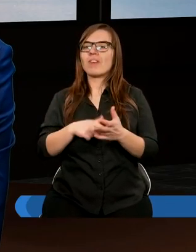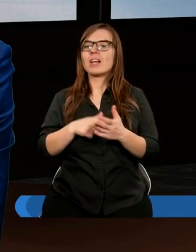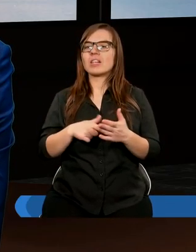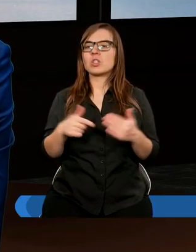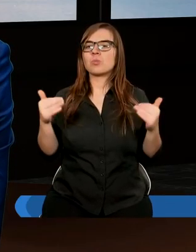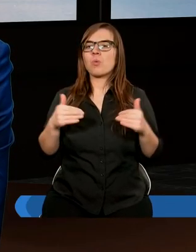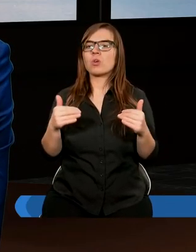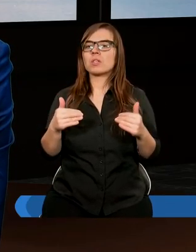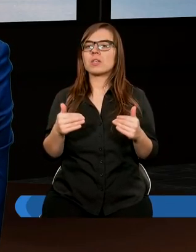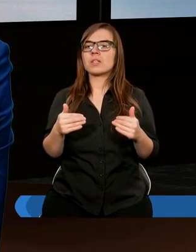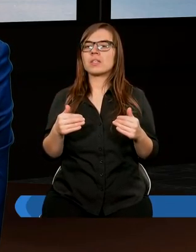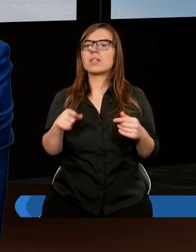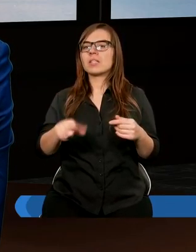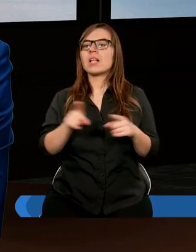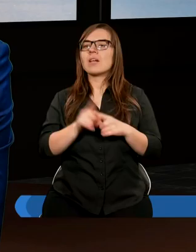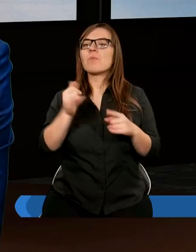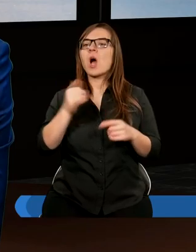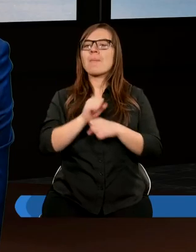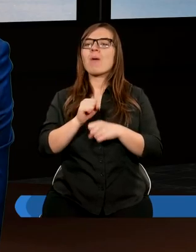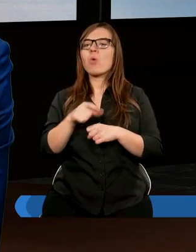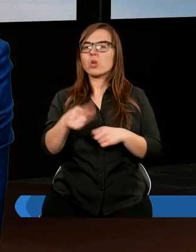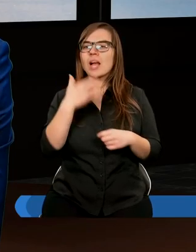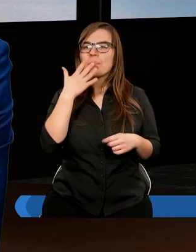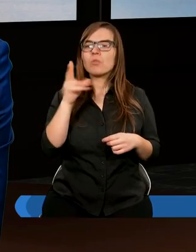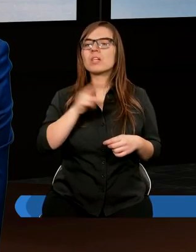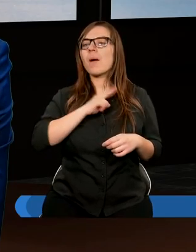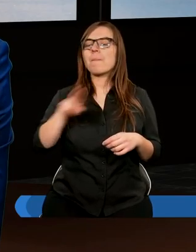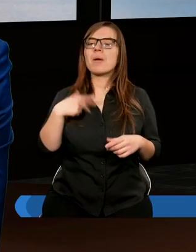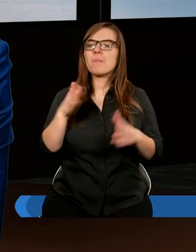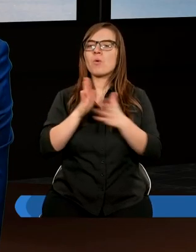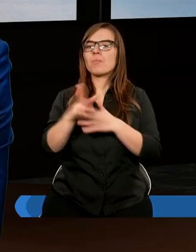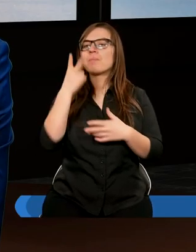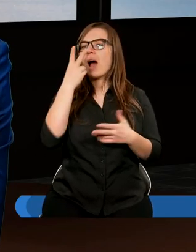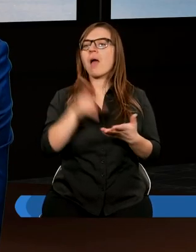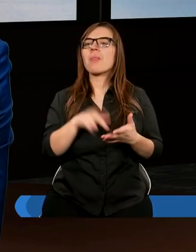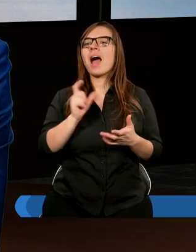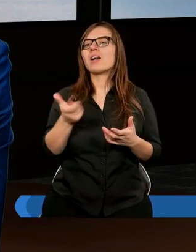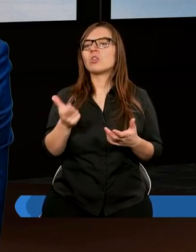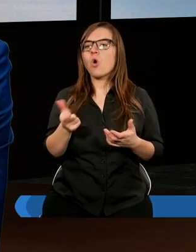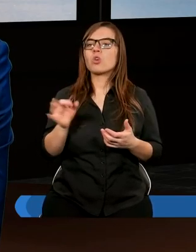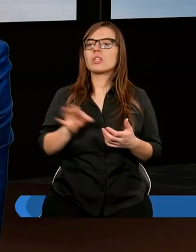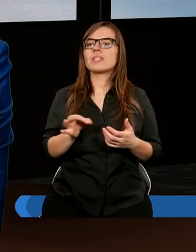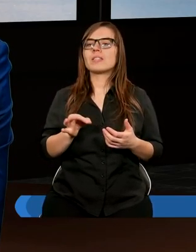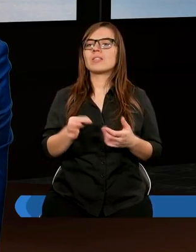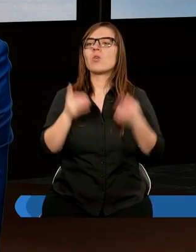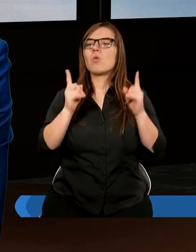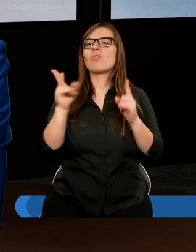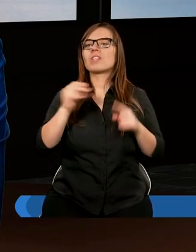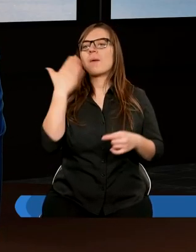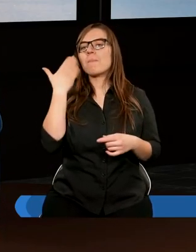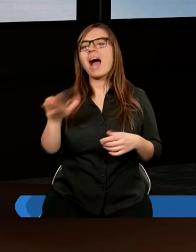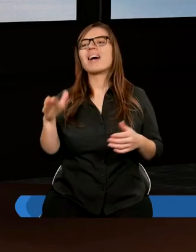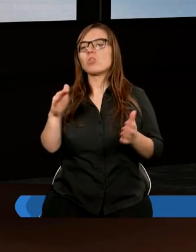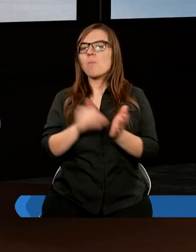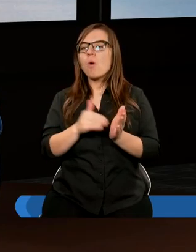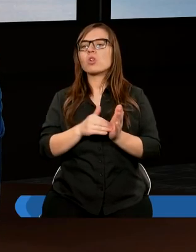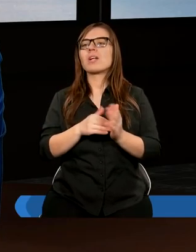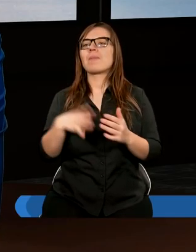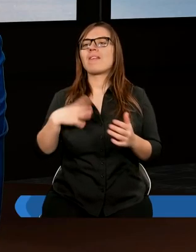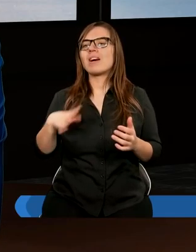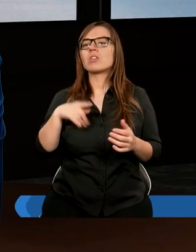to, co Gosia mówiła, że my po prostu patrząc na coś, uważamy za bardzo wartościowe,